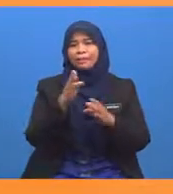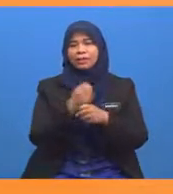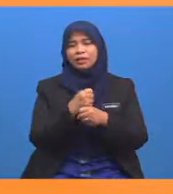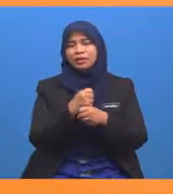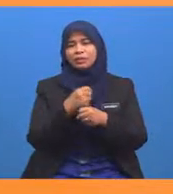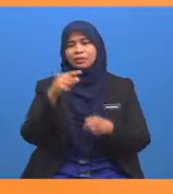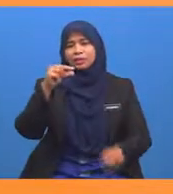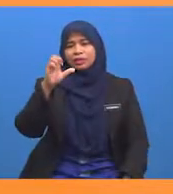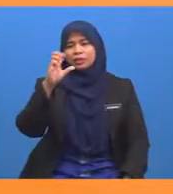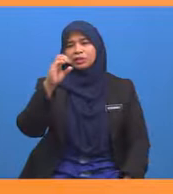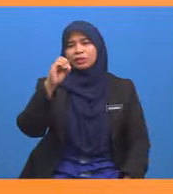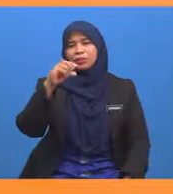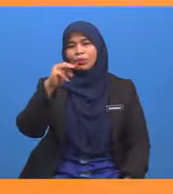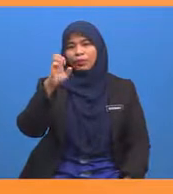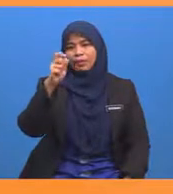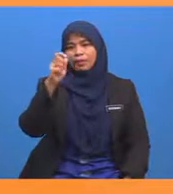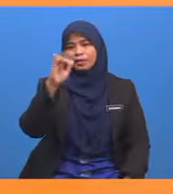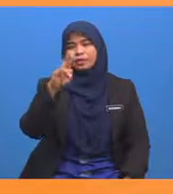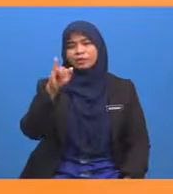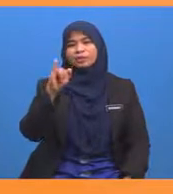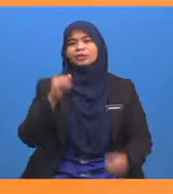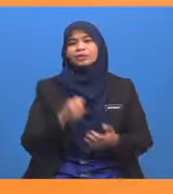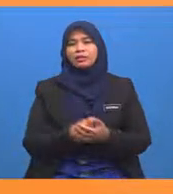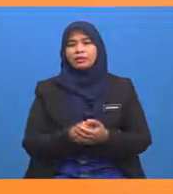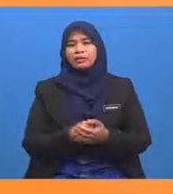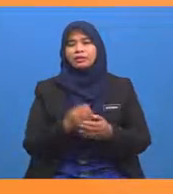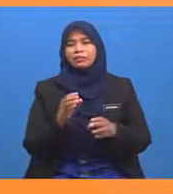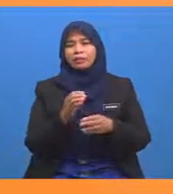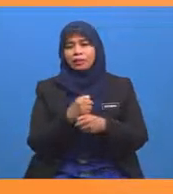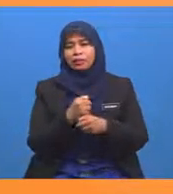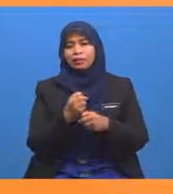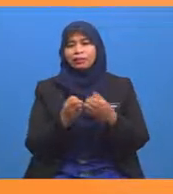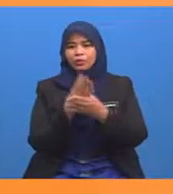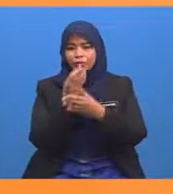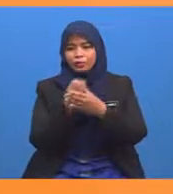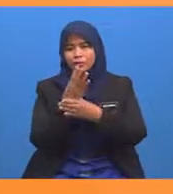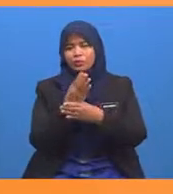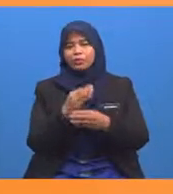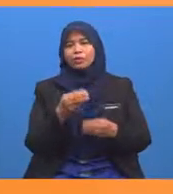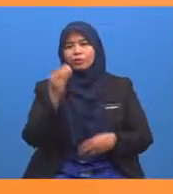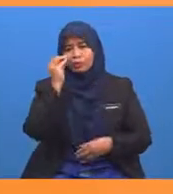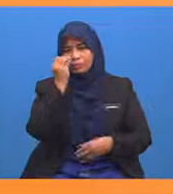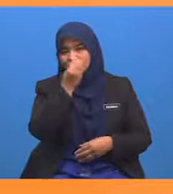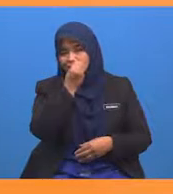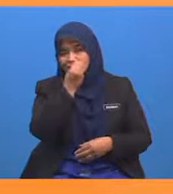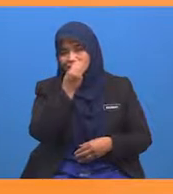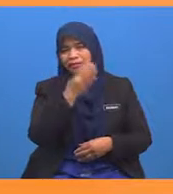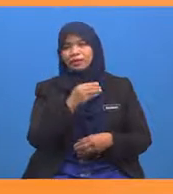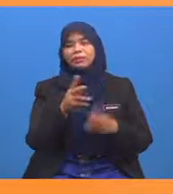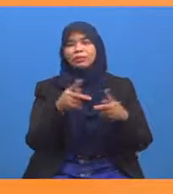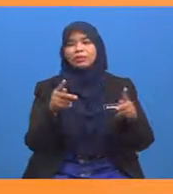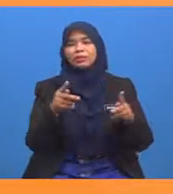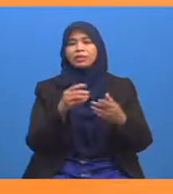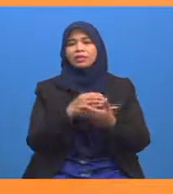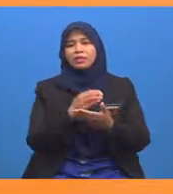hexagon. Corak motif tumbuh-tumbuhan seperti corak bunga-bungaan. Beberapa corak-corak